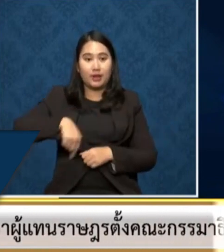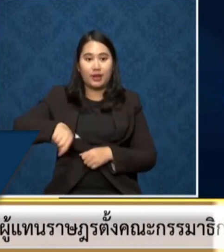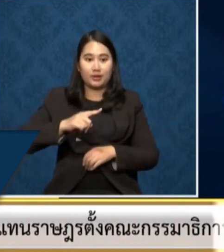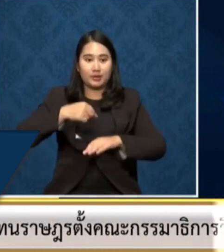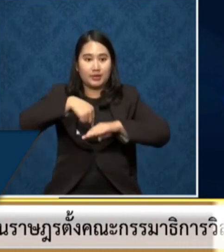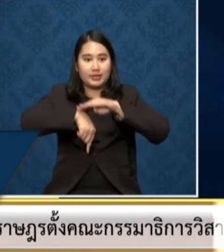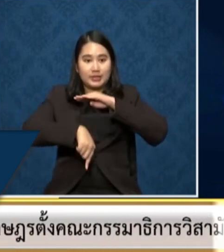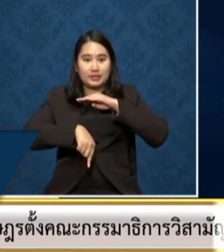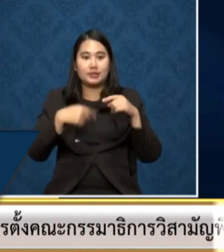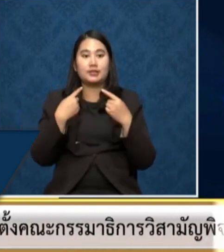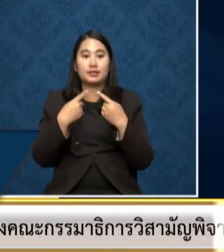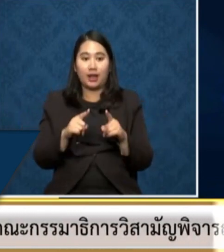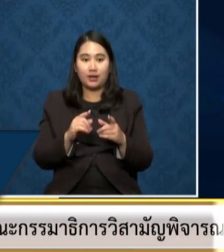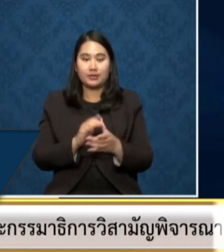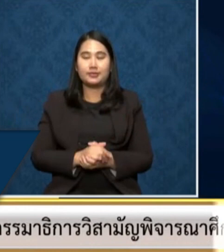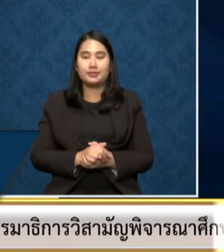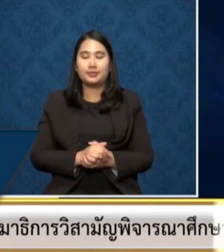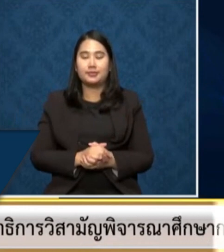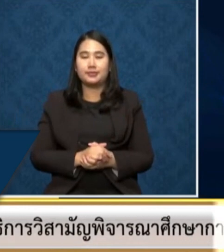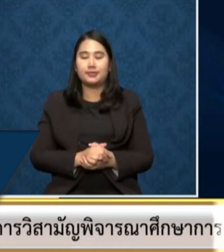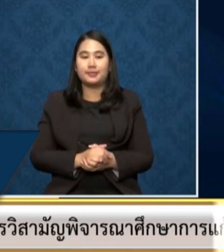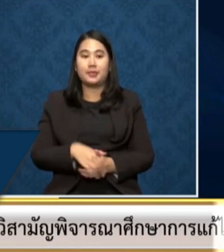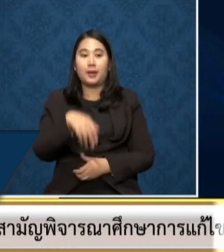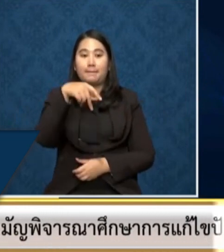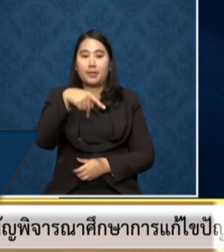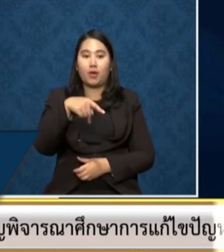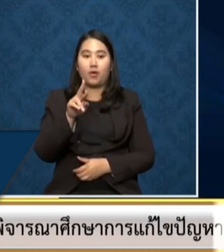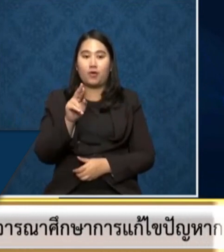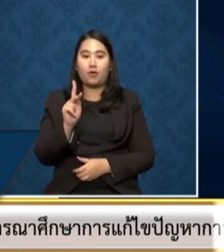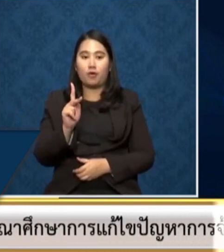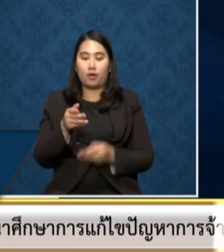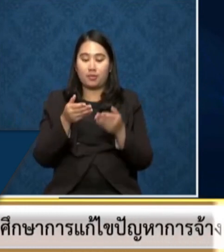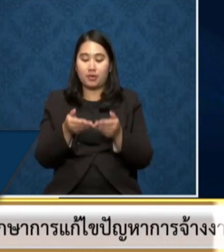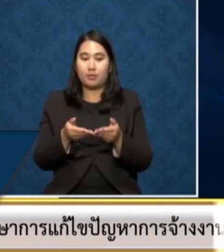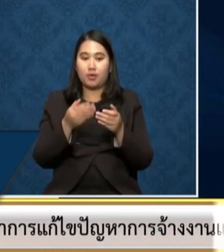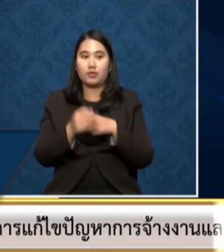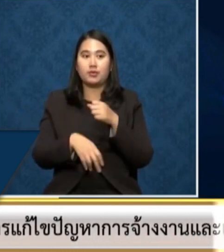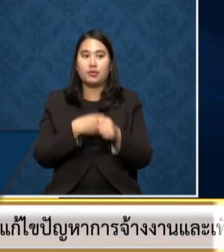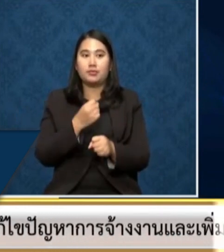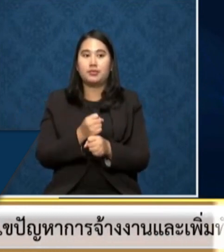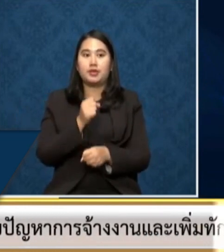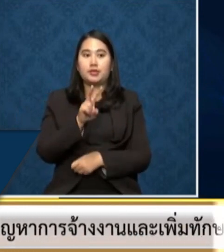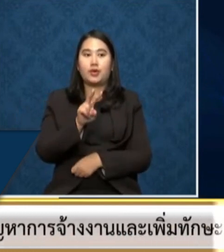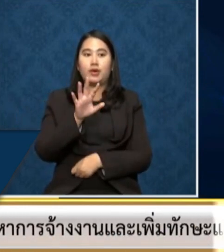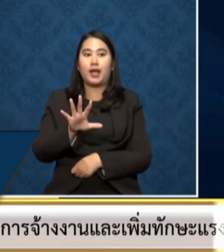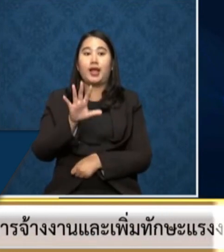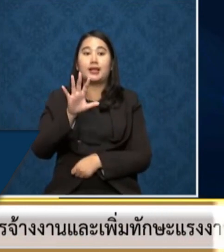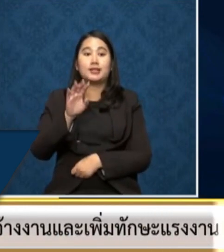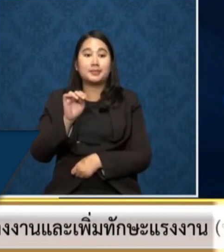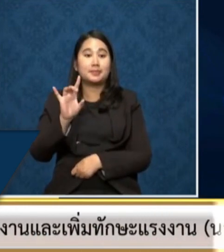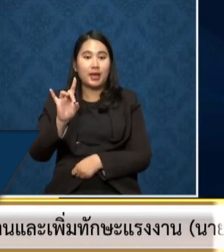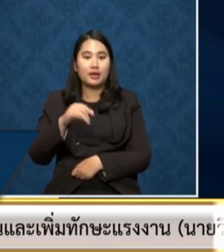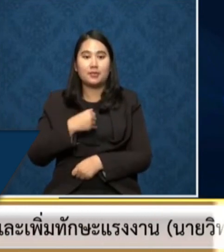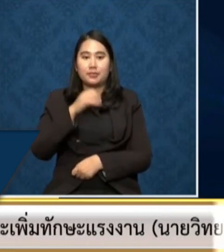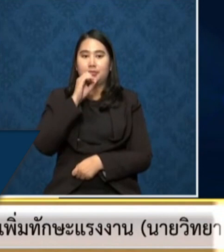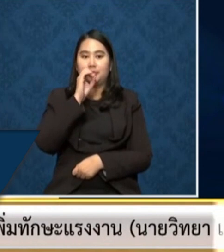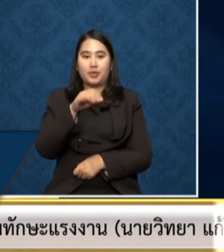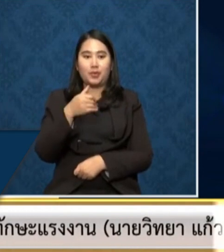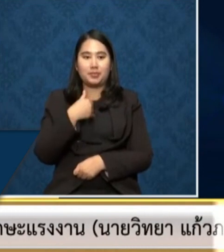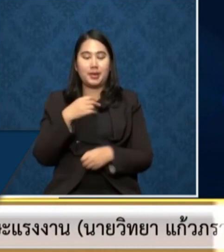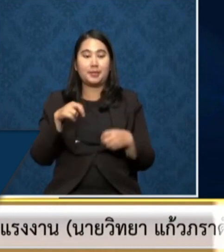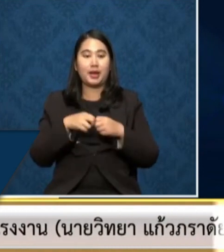ลึกที่แตกต่างกันด้วยนอกจากนั้นพระราชกำหนดการประมงปี2558ยังมีบทกำหนดโทษที่